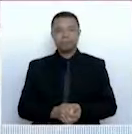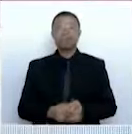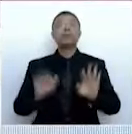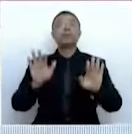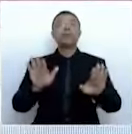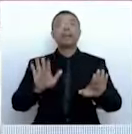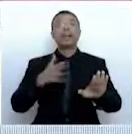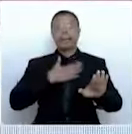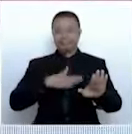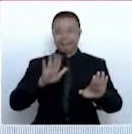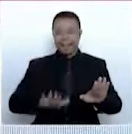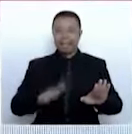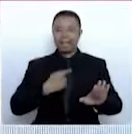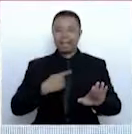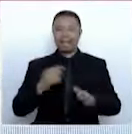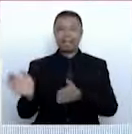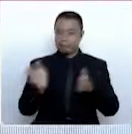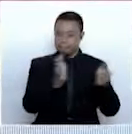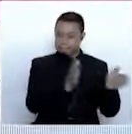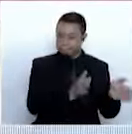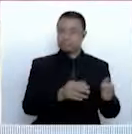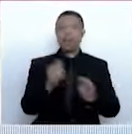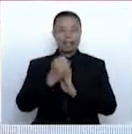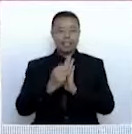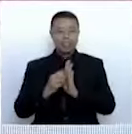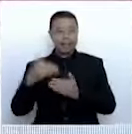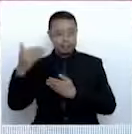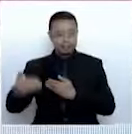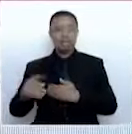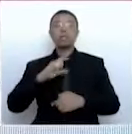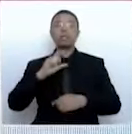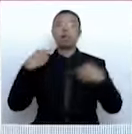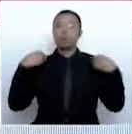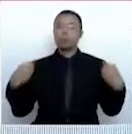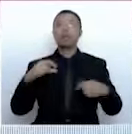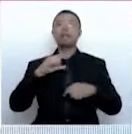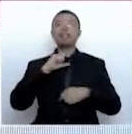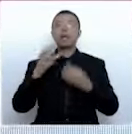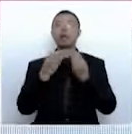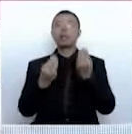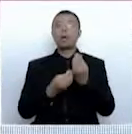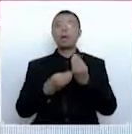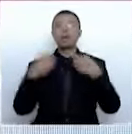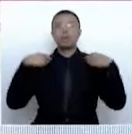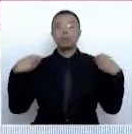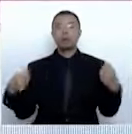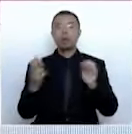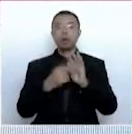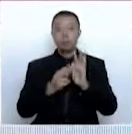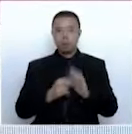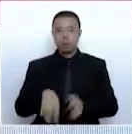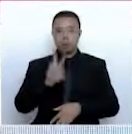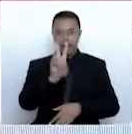Baik, tenang dulu. Kita akan lanjutkan acaranya. Calon gubernur dan calon wakil gubernur